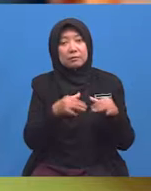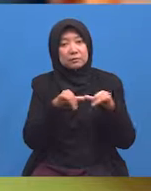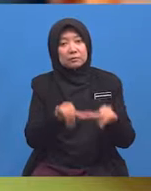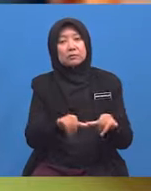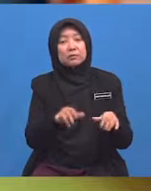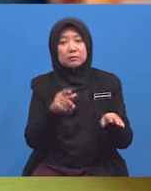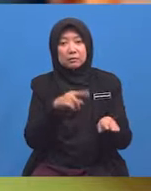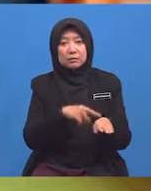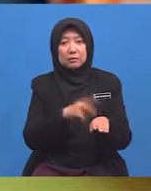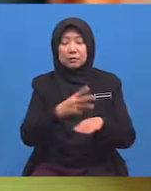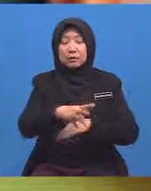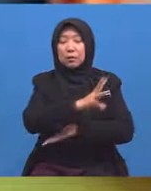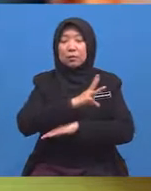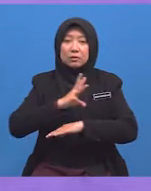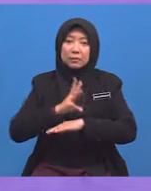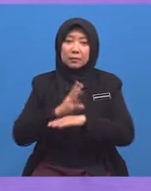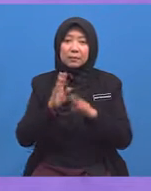di kawasan bandar.